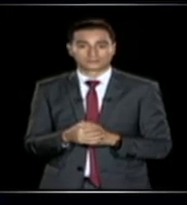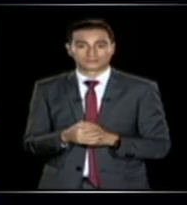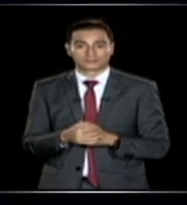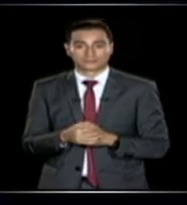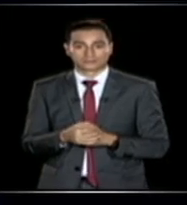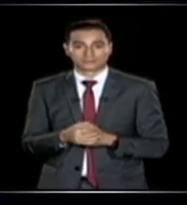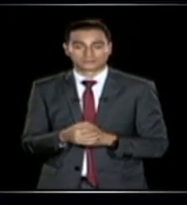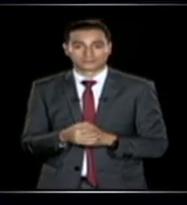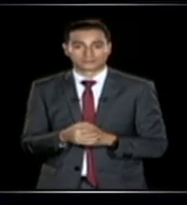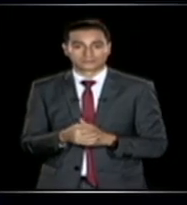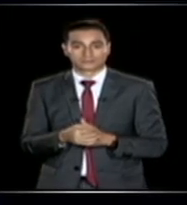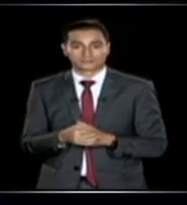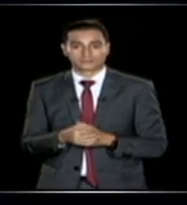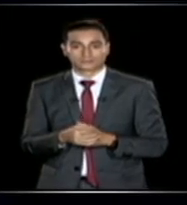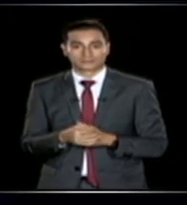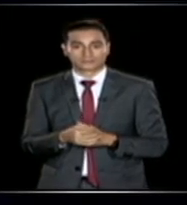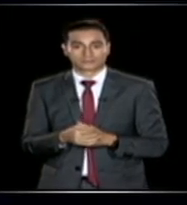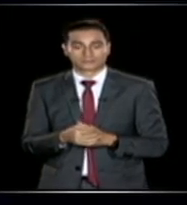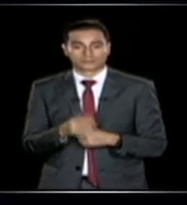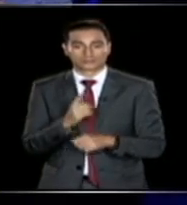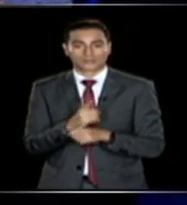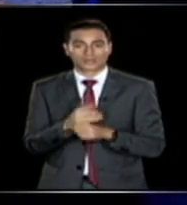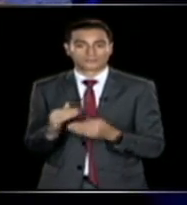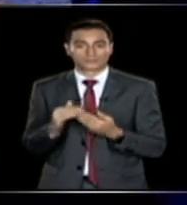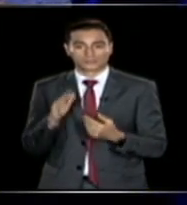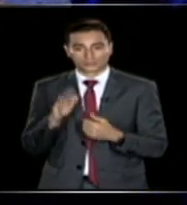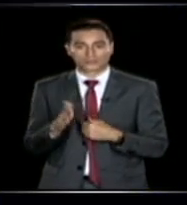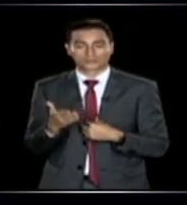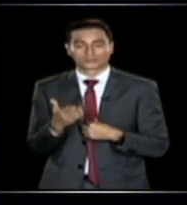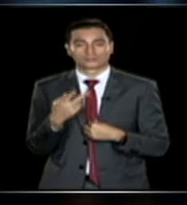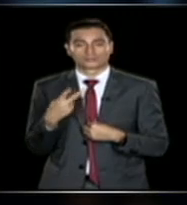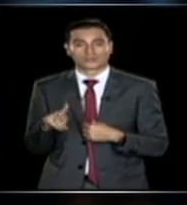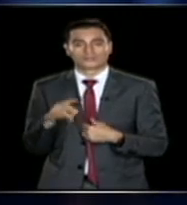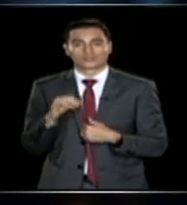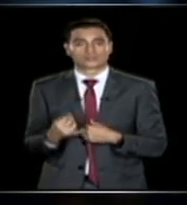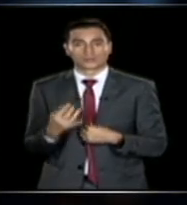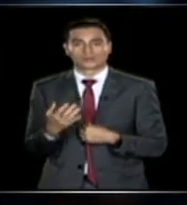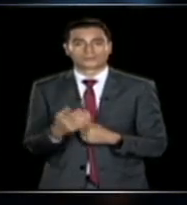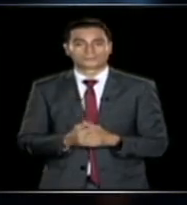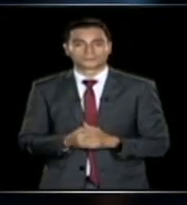هند. مش تخسروا حاجة تلاتين؟ مش هنخسر حاجة. دوس على البازر.